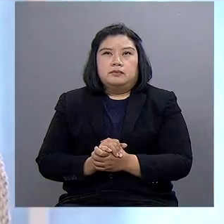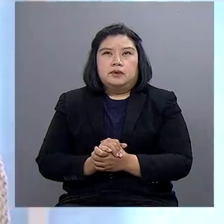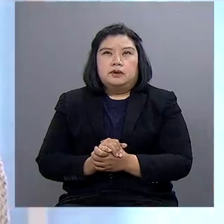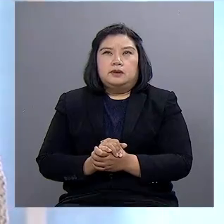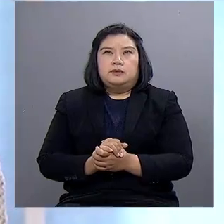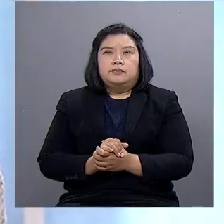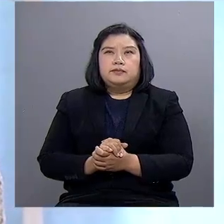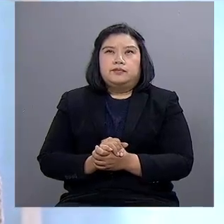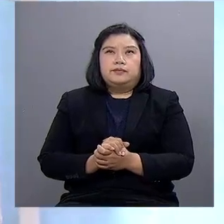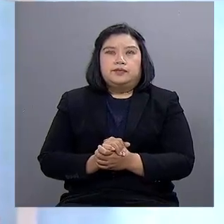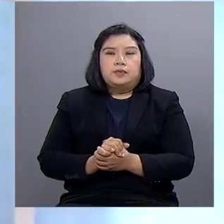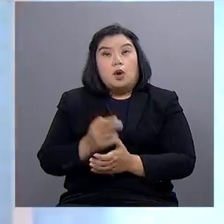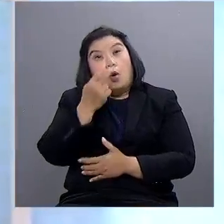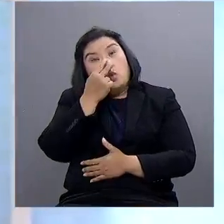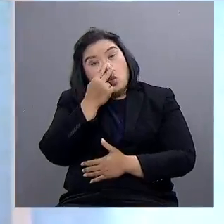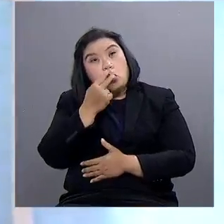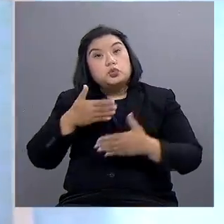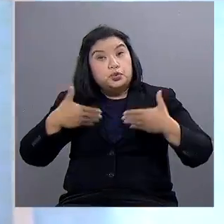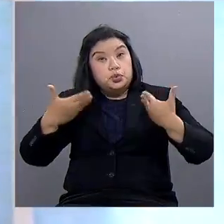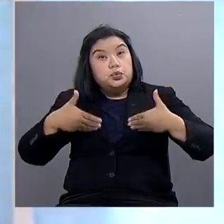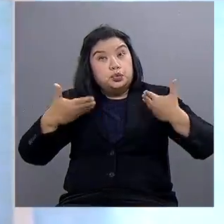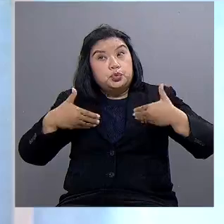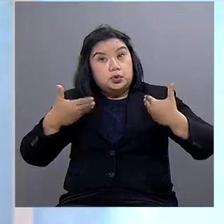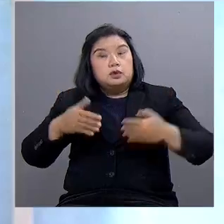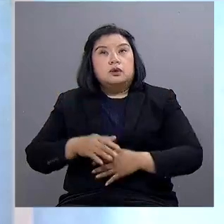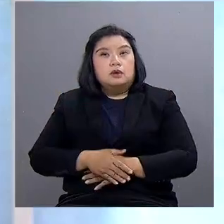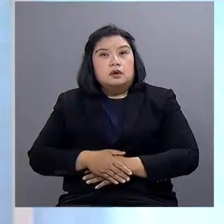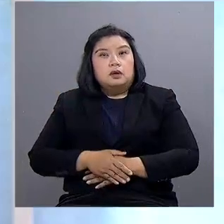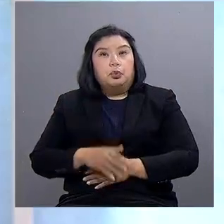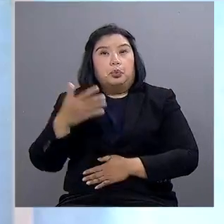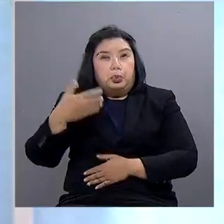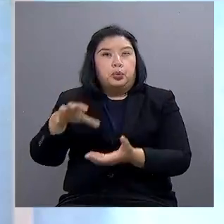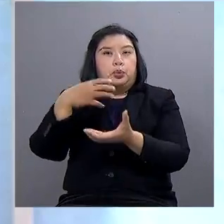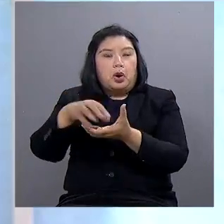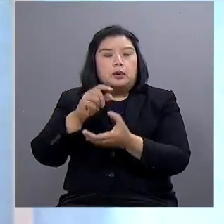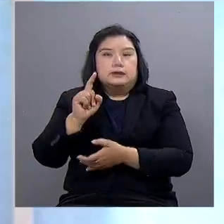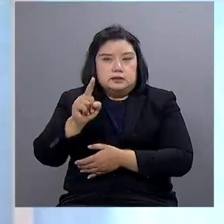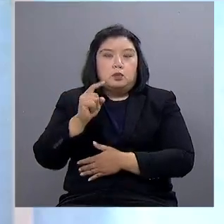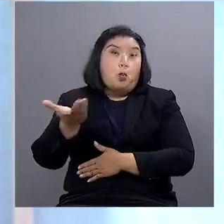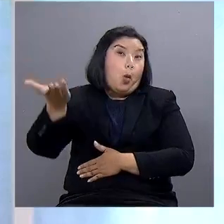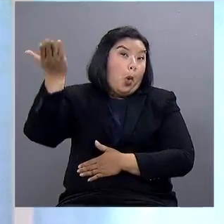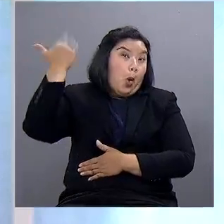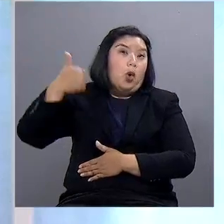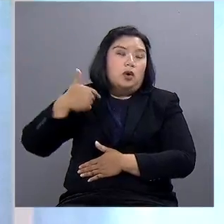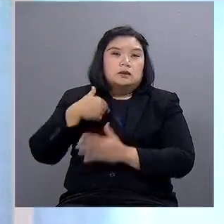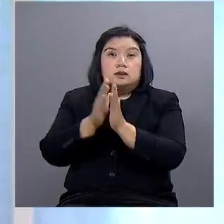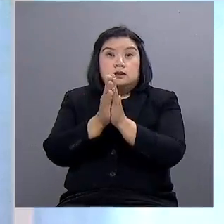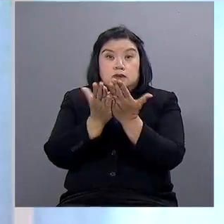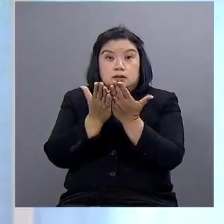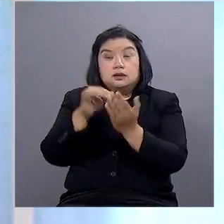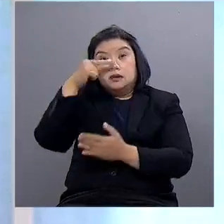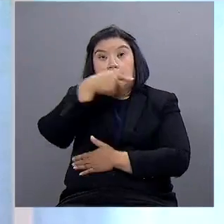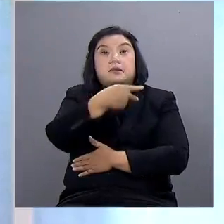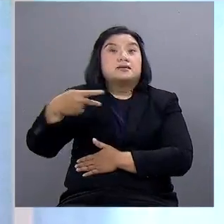ดูเพลินๆคุณผู้ชมครับเรื่องราวต่างๆเหล่านี้เนี่ยจริงๆในสมัยตอนเรียนวรรณคดีวิจักรหลายคนน่าจะได้เรียนกันมาแล้วน